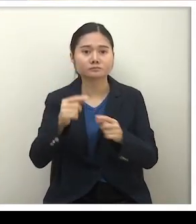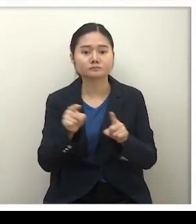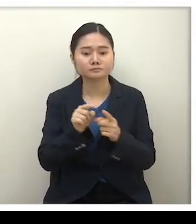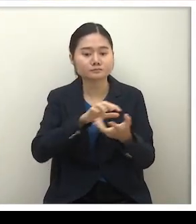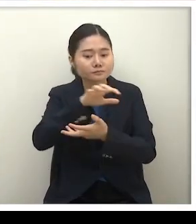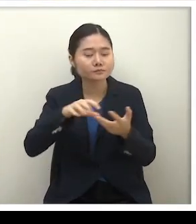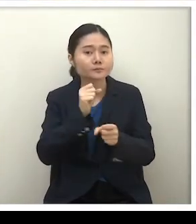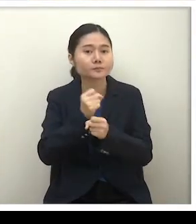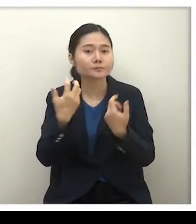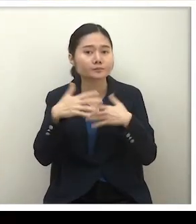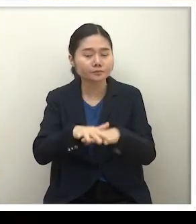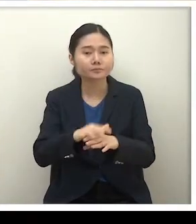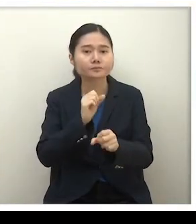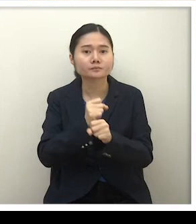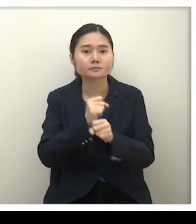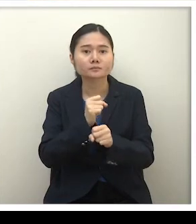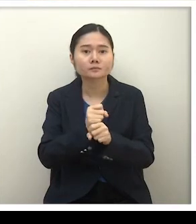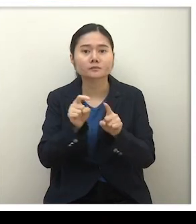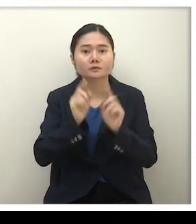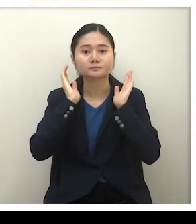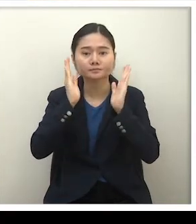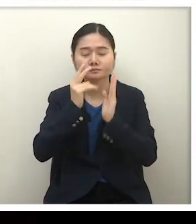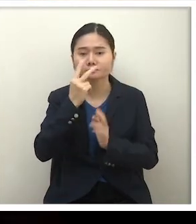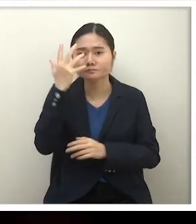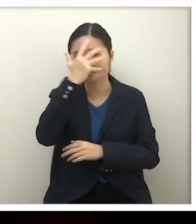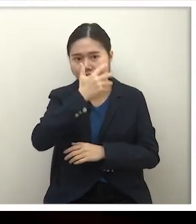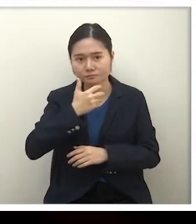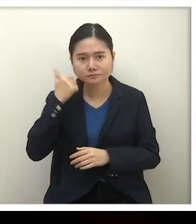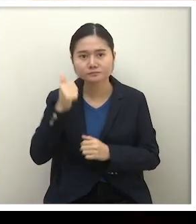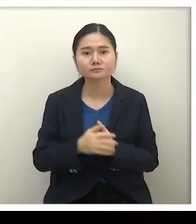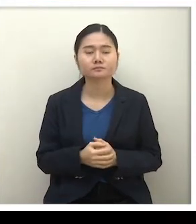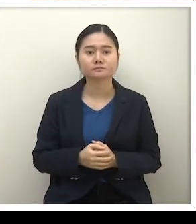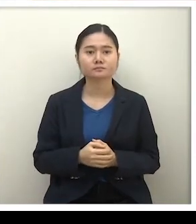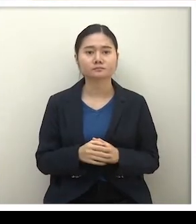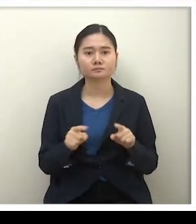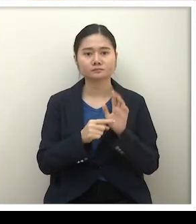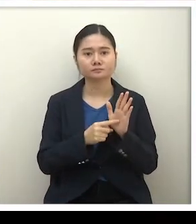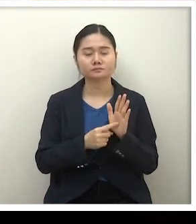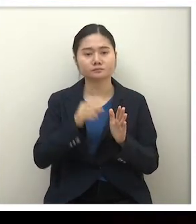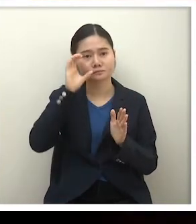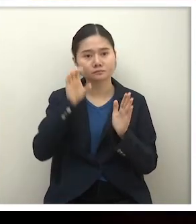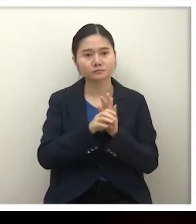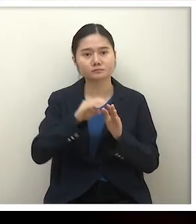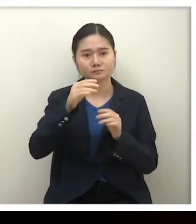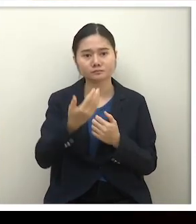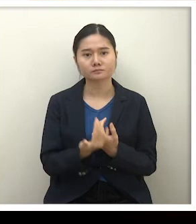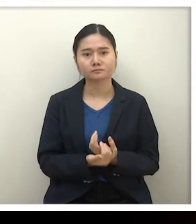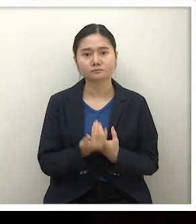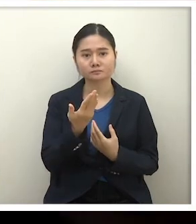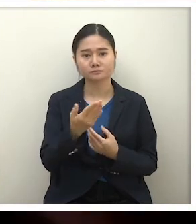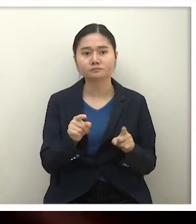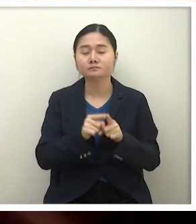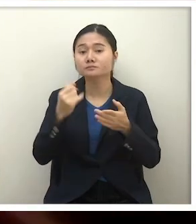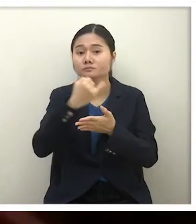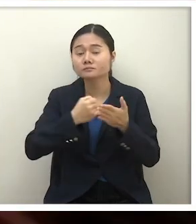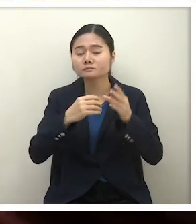วกด้วยกันทำงานด้วยกันจะทำงานนำเสนอเราดูสวยงามขึ้นนะครับเหมือนเช่นภาพนี้ครับภาพข้างล่างครับภาพนี้เป็นการเ